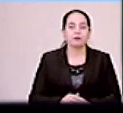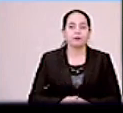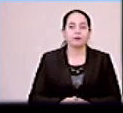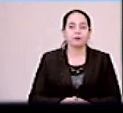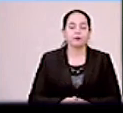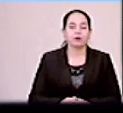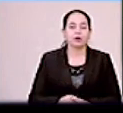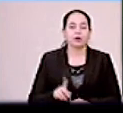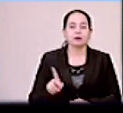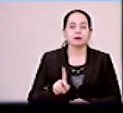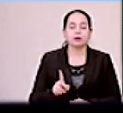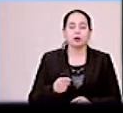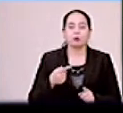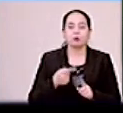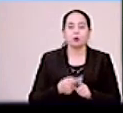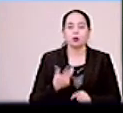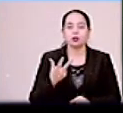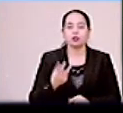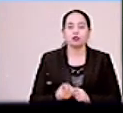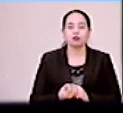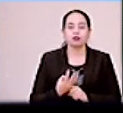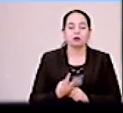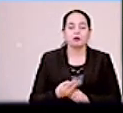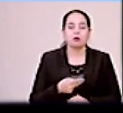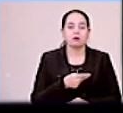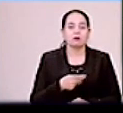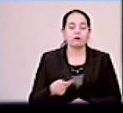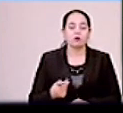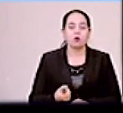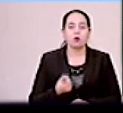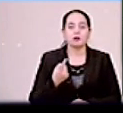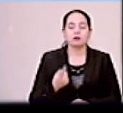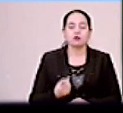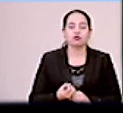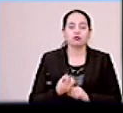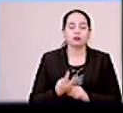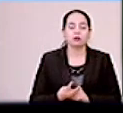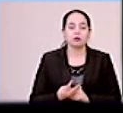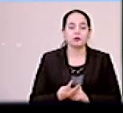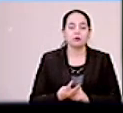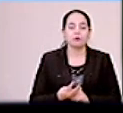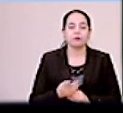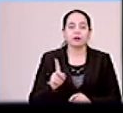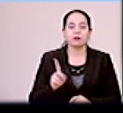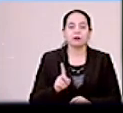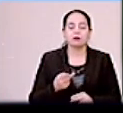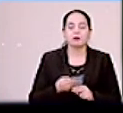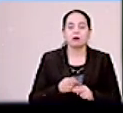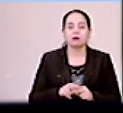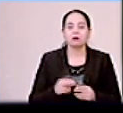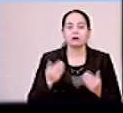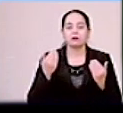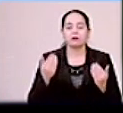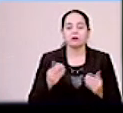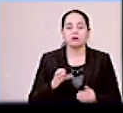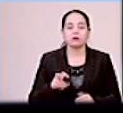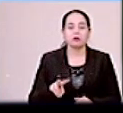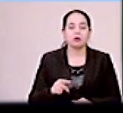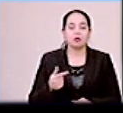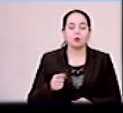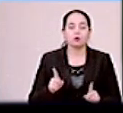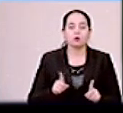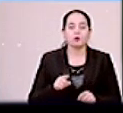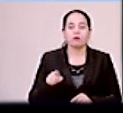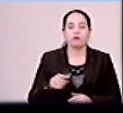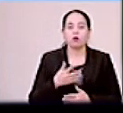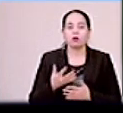Z плюс 3 четырнадцатых равно 11 четырнадцатых. Z – это неизвестное слагаемое. Чтобы